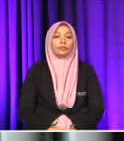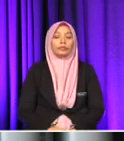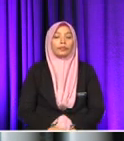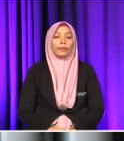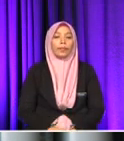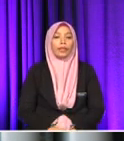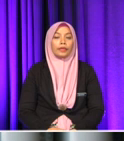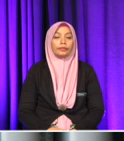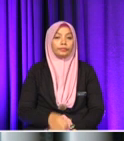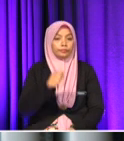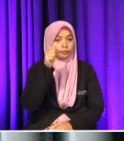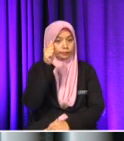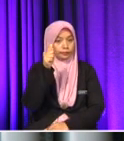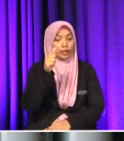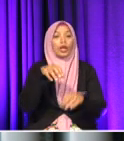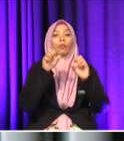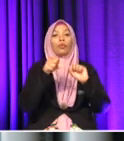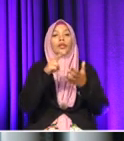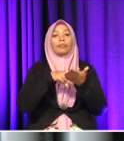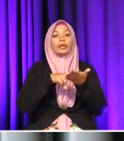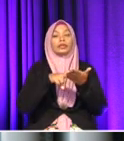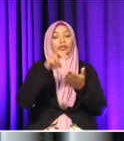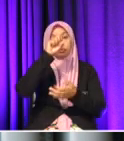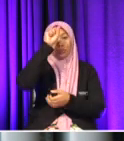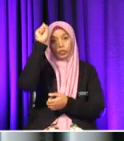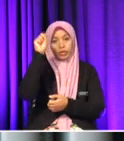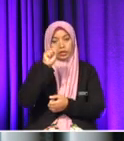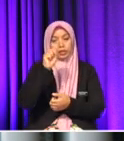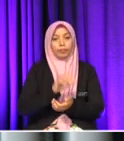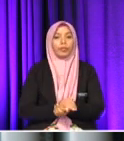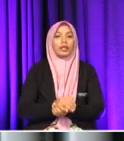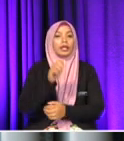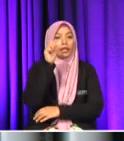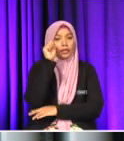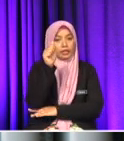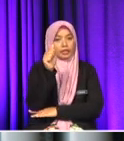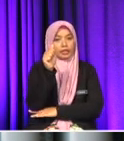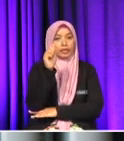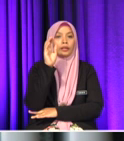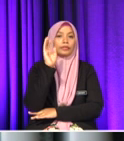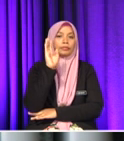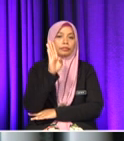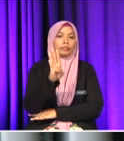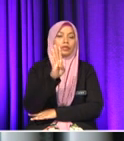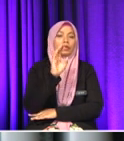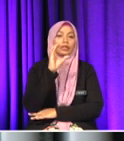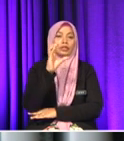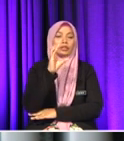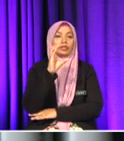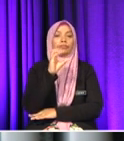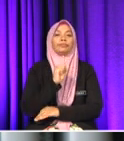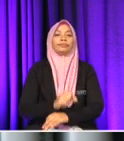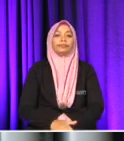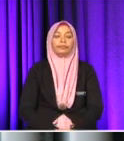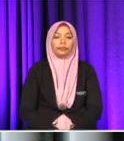dengan teks dan warna bila karena yang kecil objek wajah 3i si